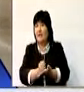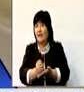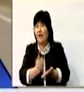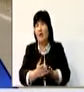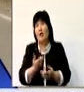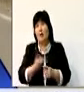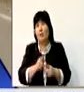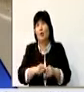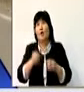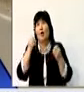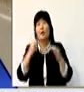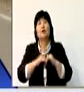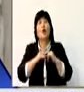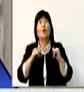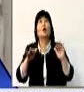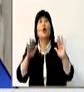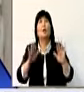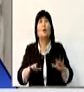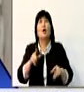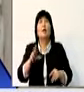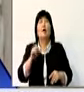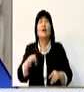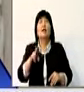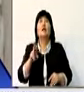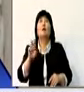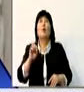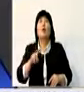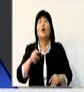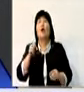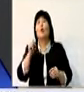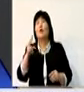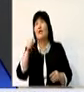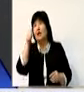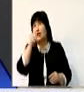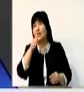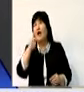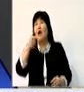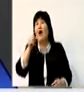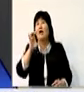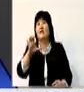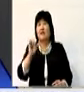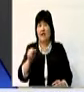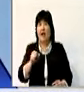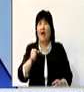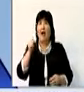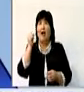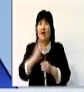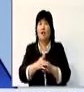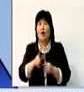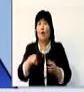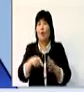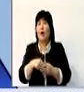Бұлғар мәдениеттің, өркениеттің орталығы Еділ Бұлғариясының 10-12 ғасырлардағы астанасы. Өзінің 5 жылдық тарихында қала